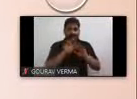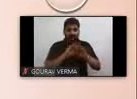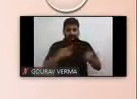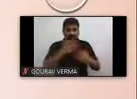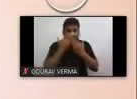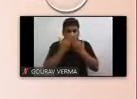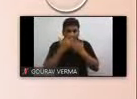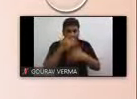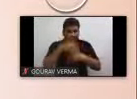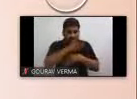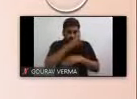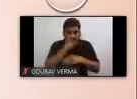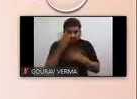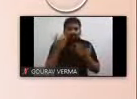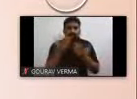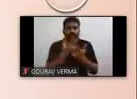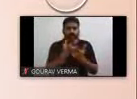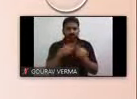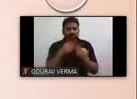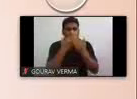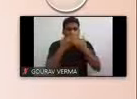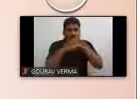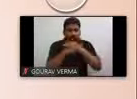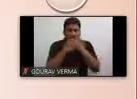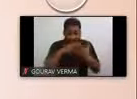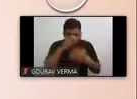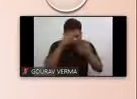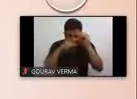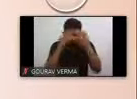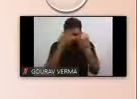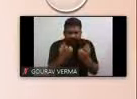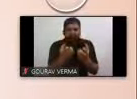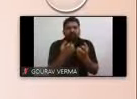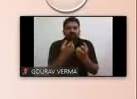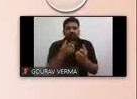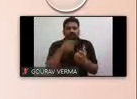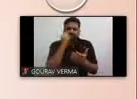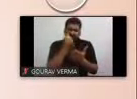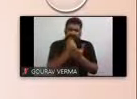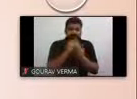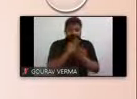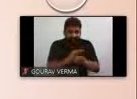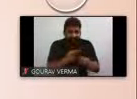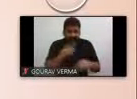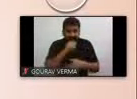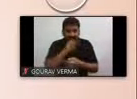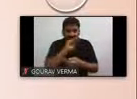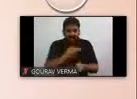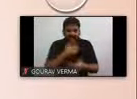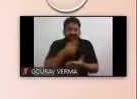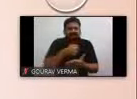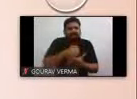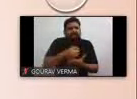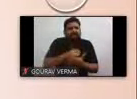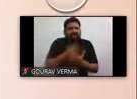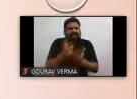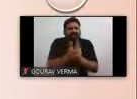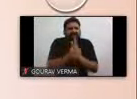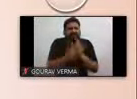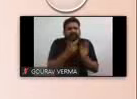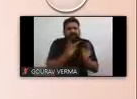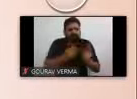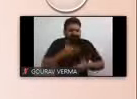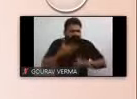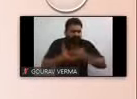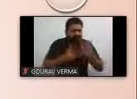स्कूल में बैठ के कुछ सीखना है, तो उसके लिए हमको बचपन से ये बेसिक स्किल्स जो है, वो